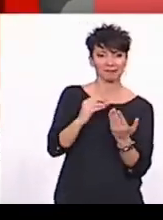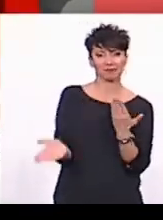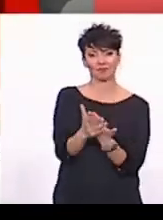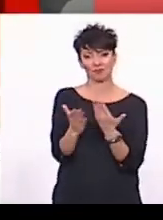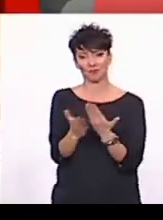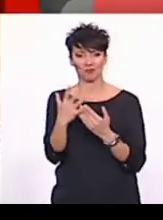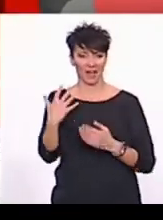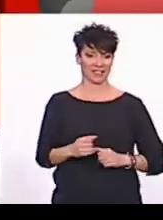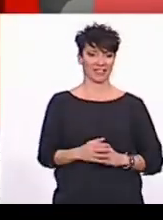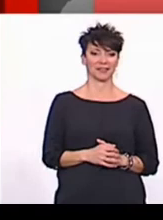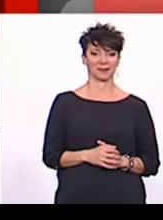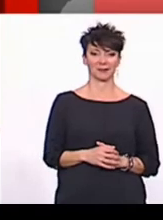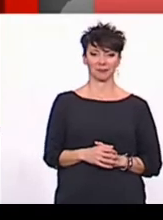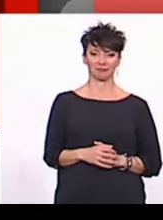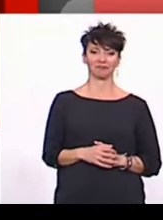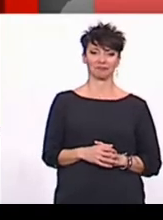βοηθήσει.